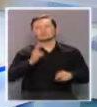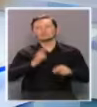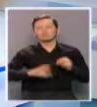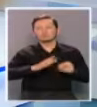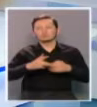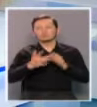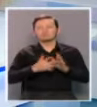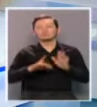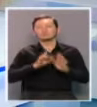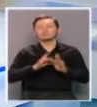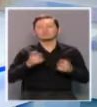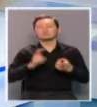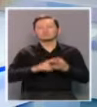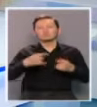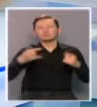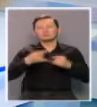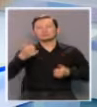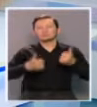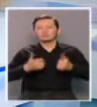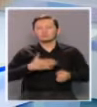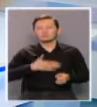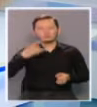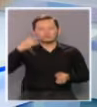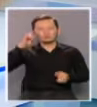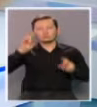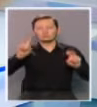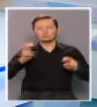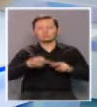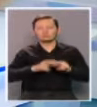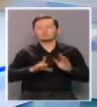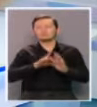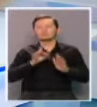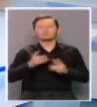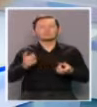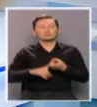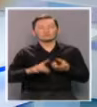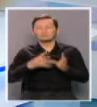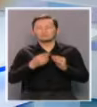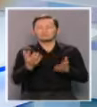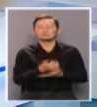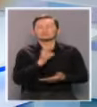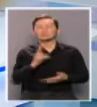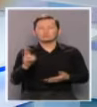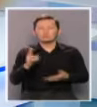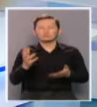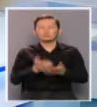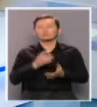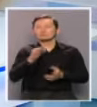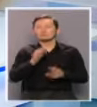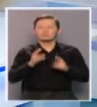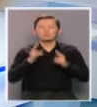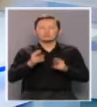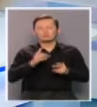Завершился городской отборочный тур телевизионного проекта «Мен Казахпын». О талантливых исполнителях, кому улыбнулась удача попасть на областной